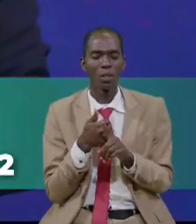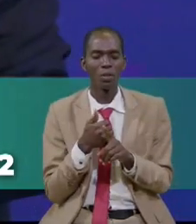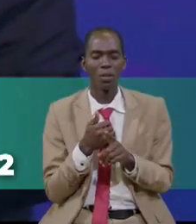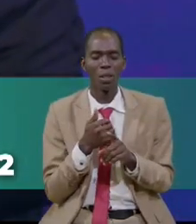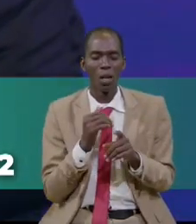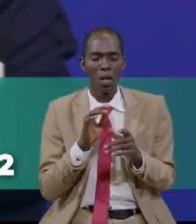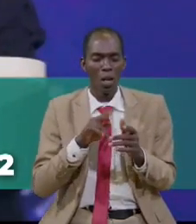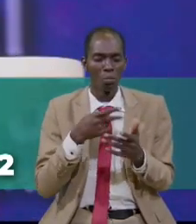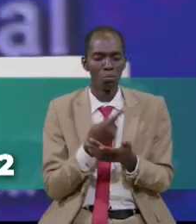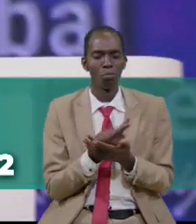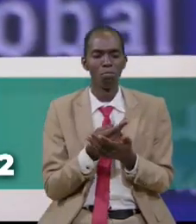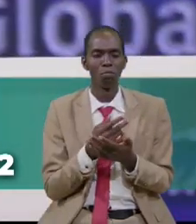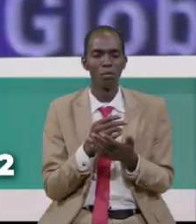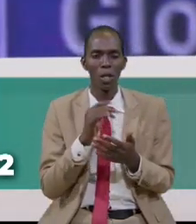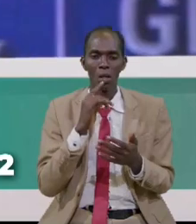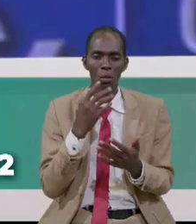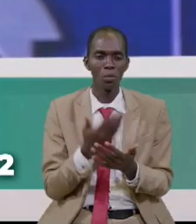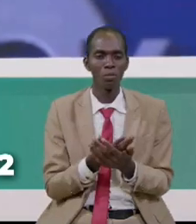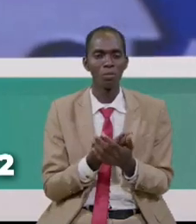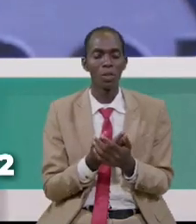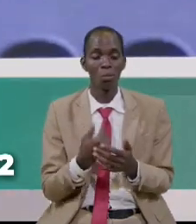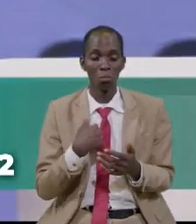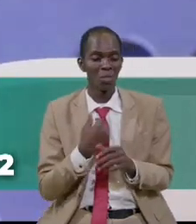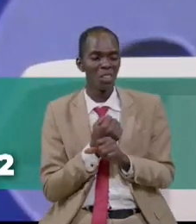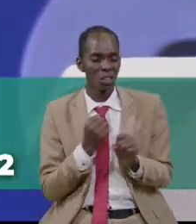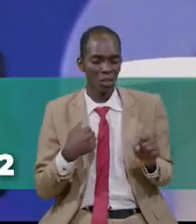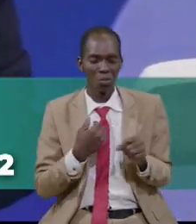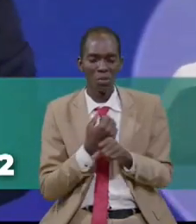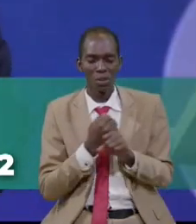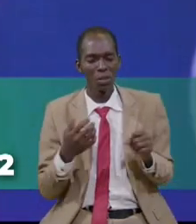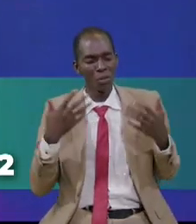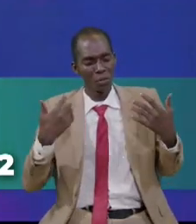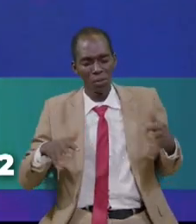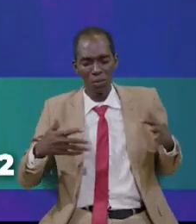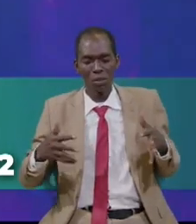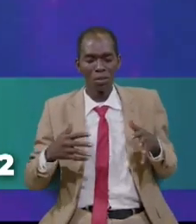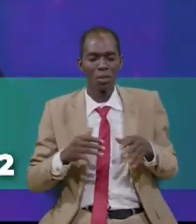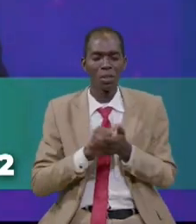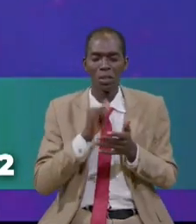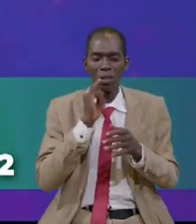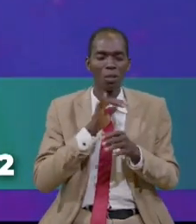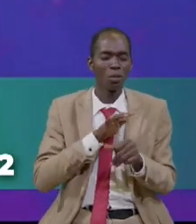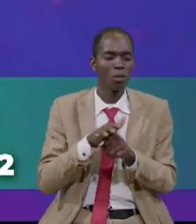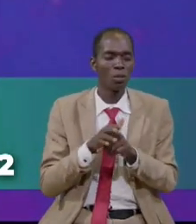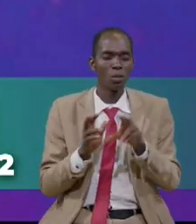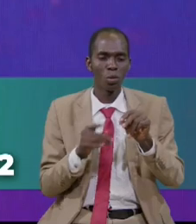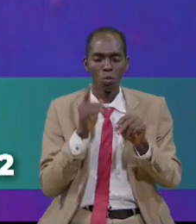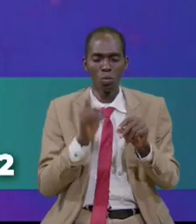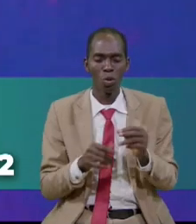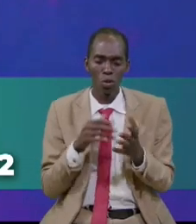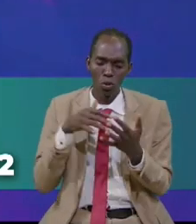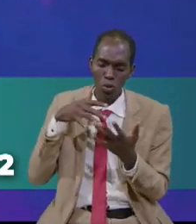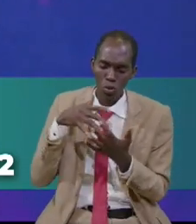éprouvé. Je suis sauvé, sauvé. Oui, va au-delà de ça. Et efforce-toi de présenter